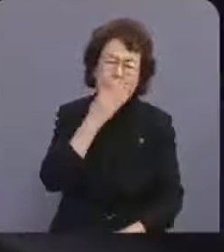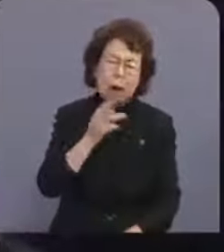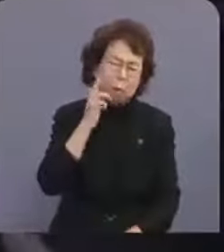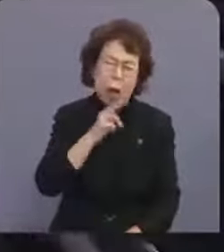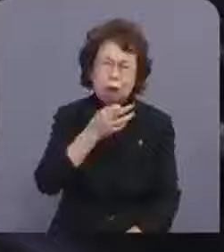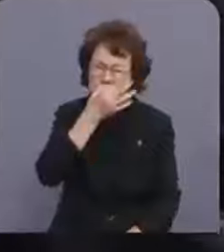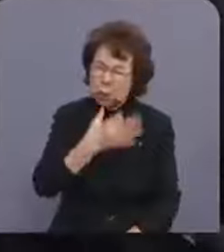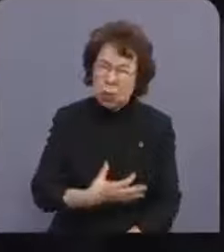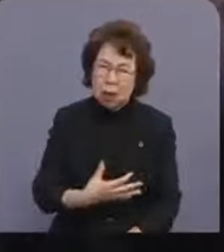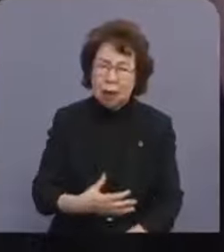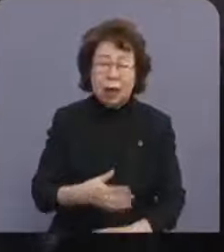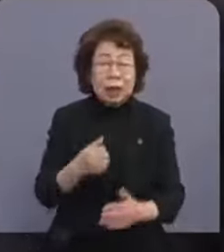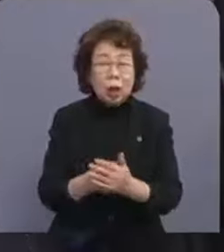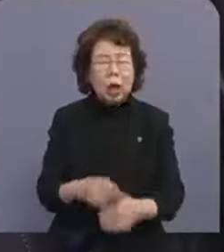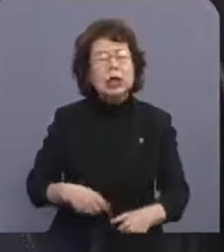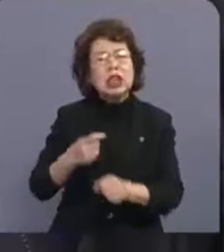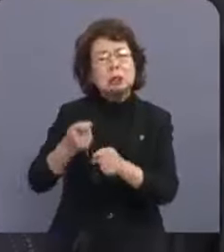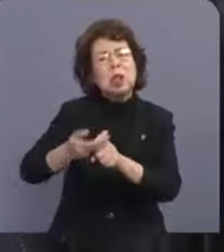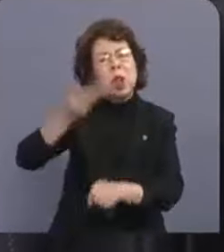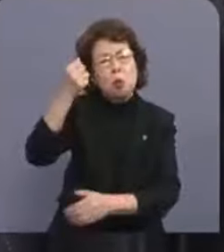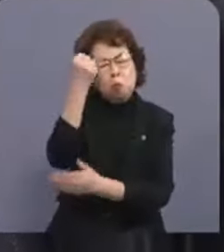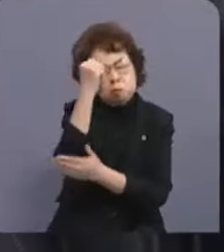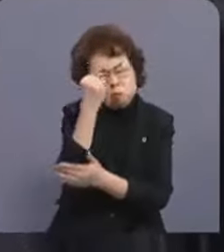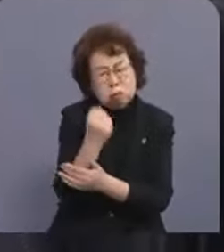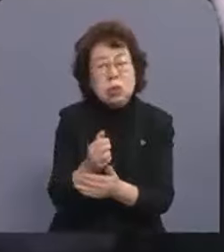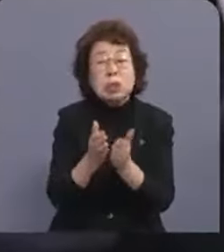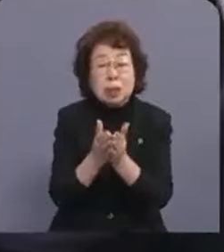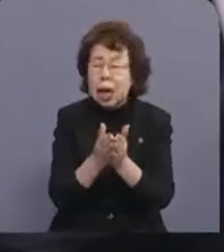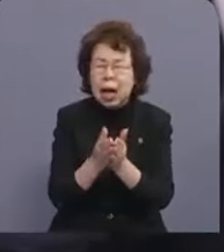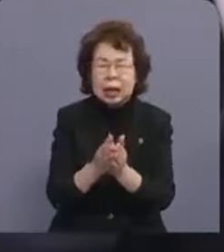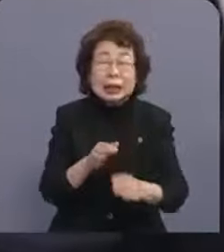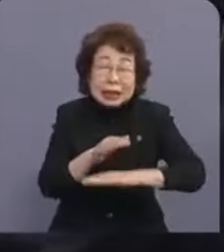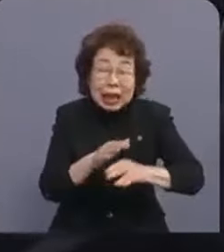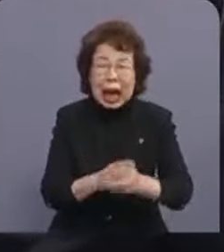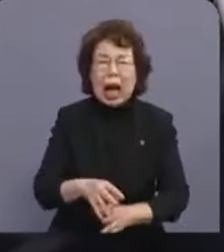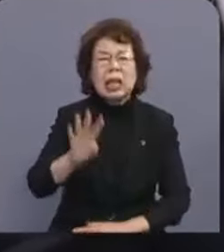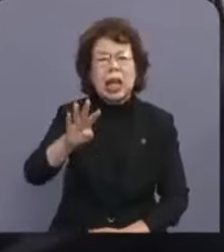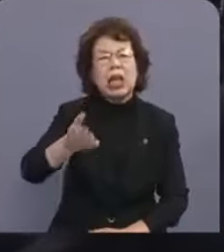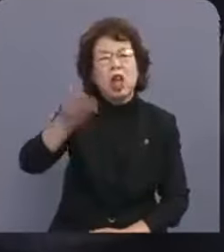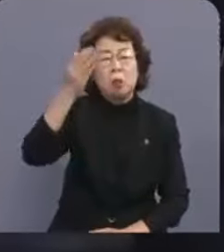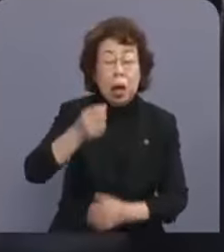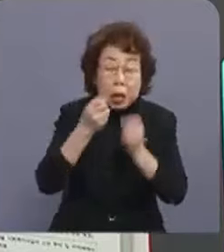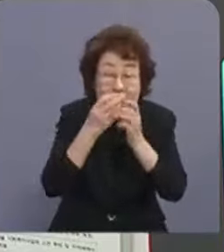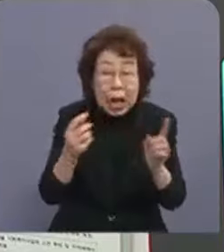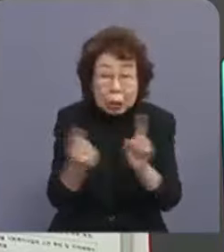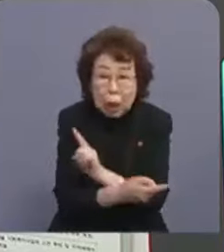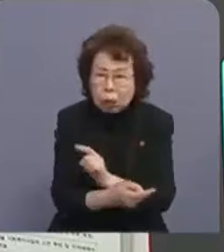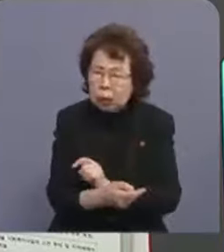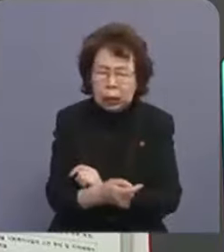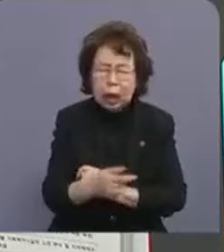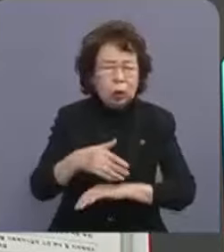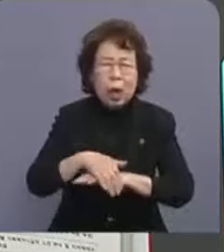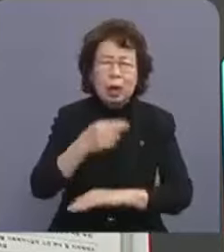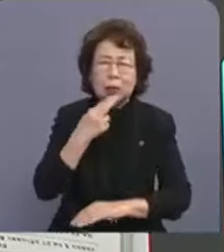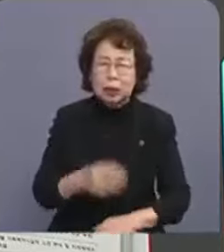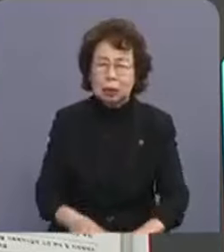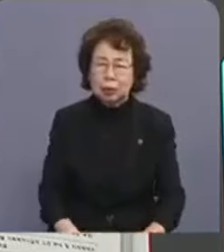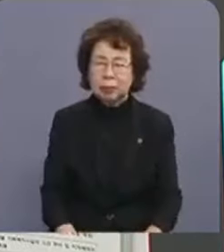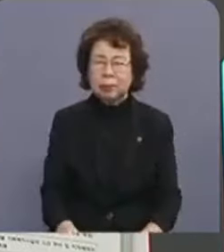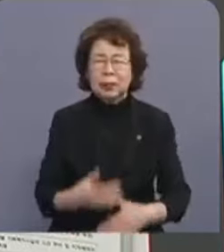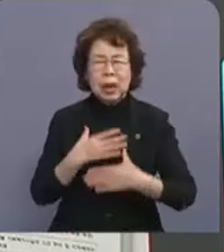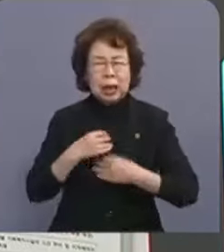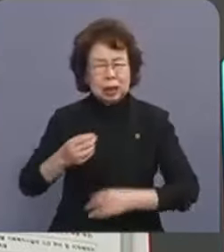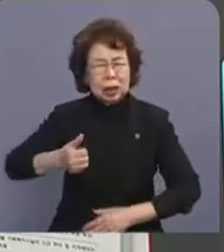상황입니다. 게다가 10년 넘은 노후 차량도 넉대인데다 새 차 투입 계획은 없습니다. 안전이 중요하다